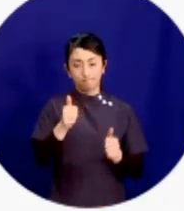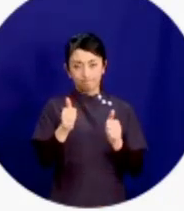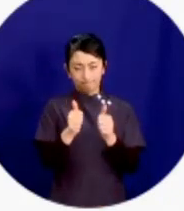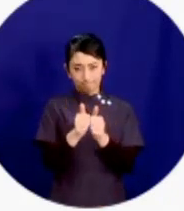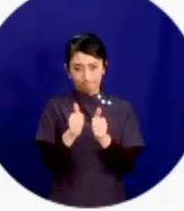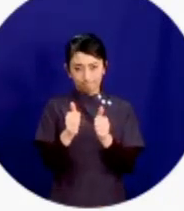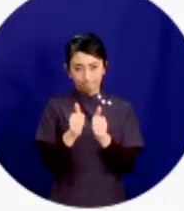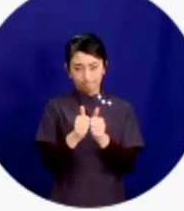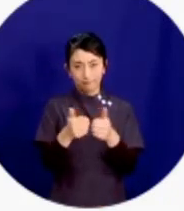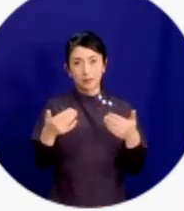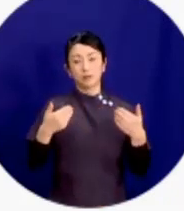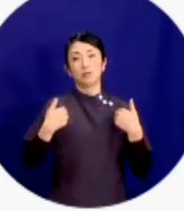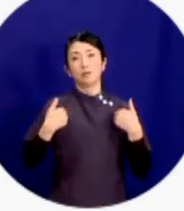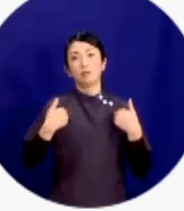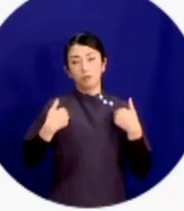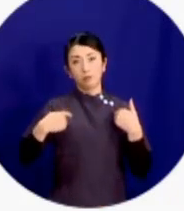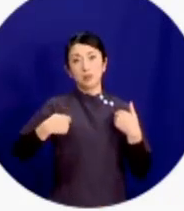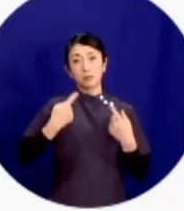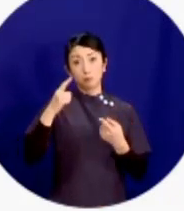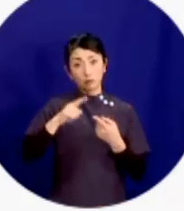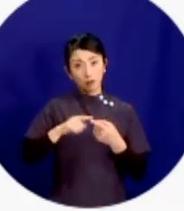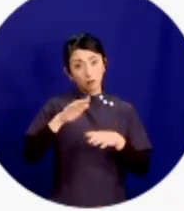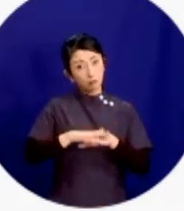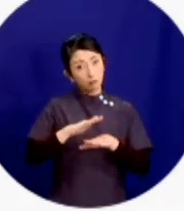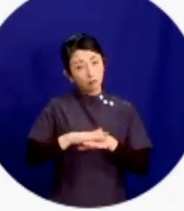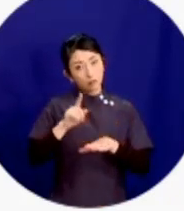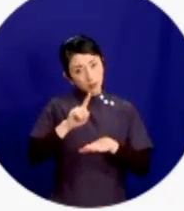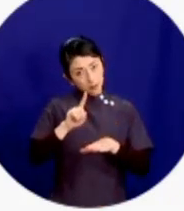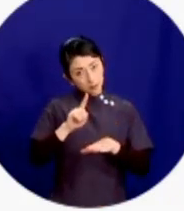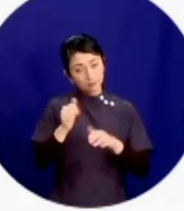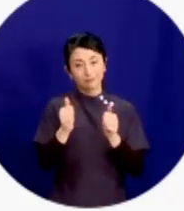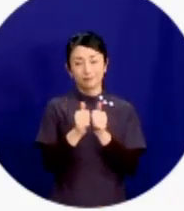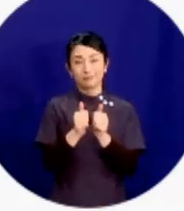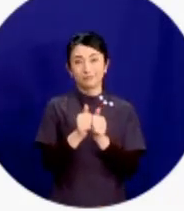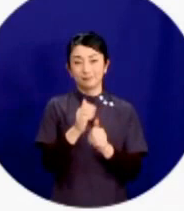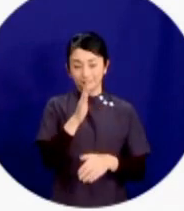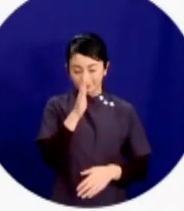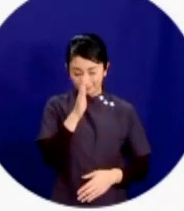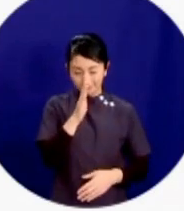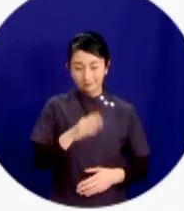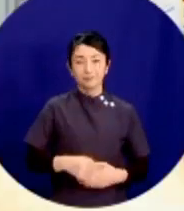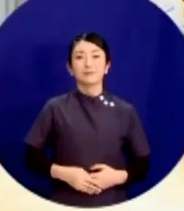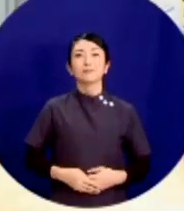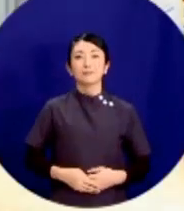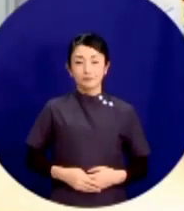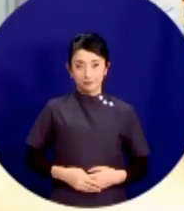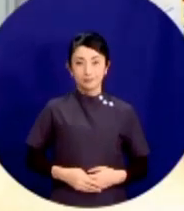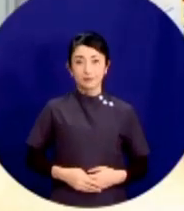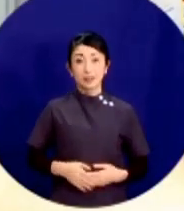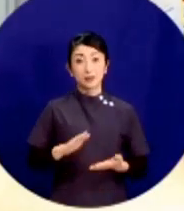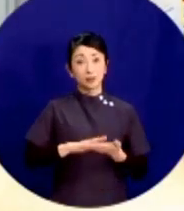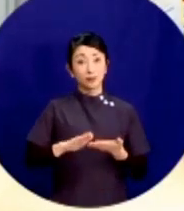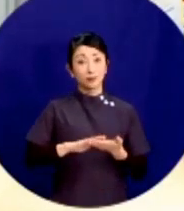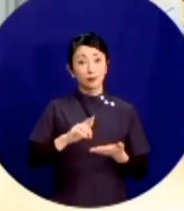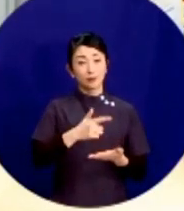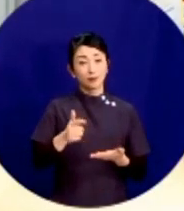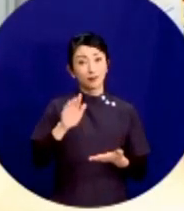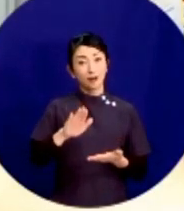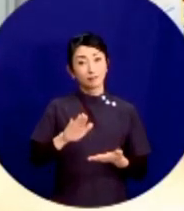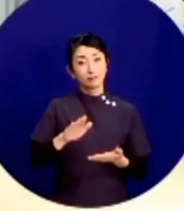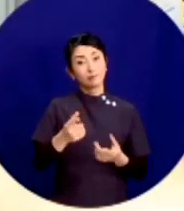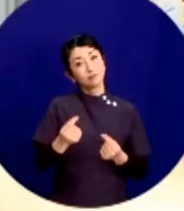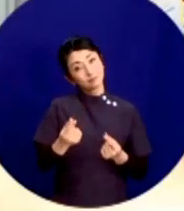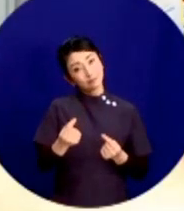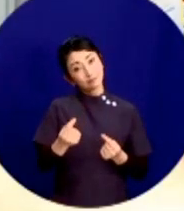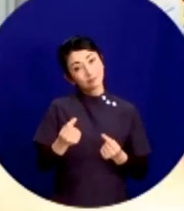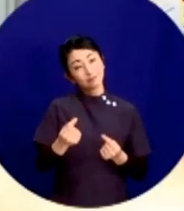と相談してその適用と方法についてご相談いただきたいと思います。 治療もいろいろあるんですね。 そ